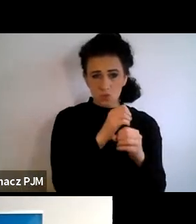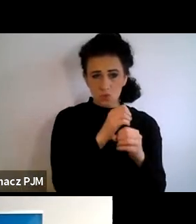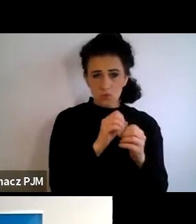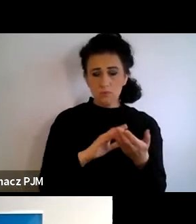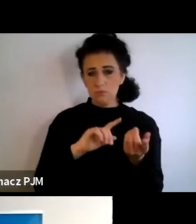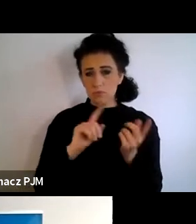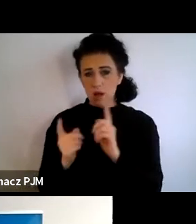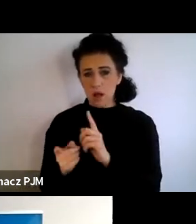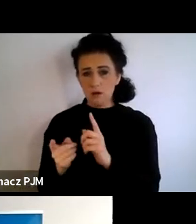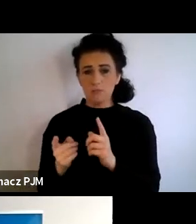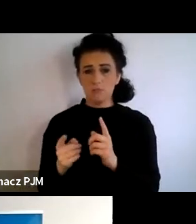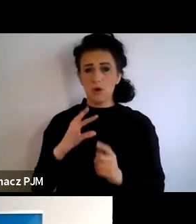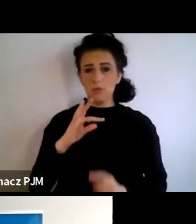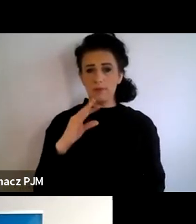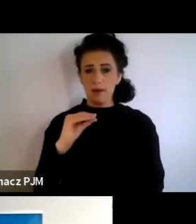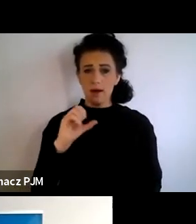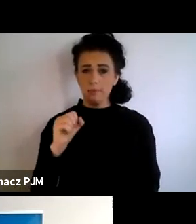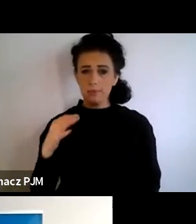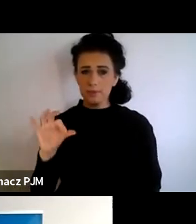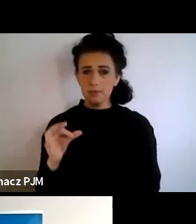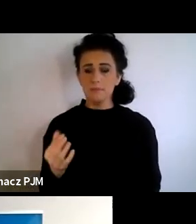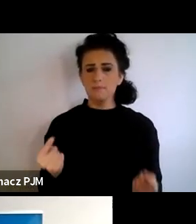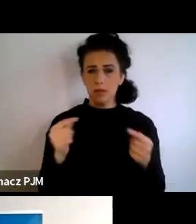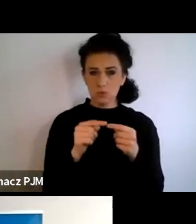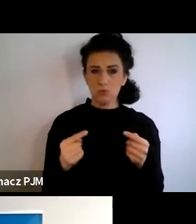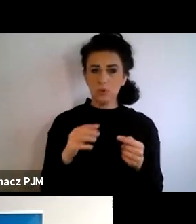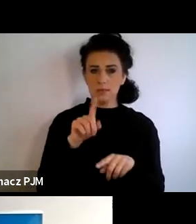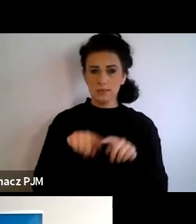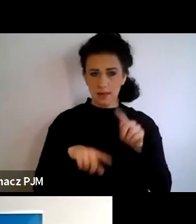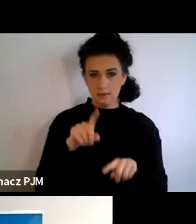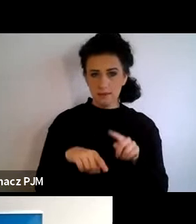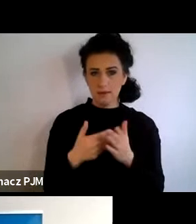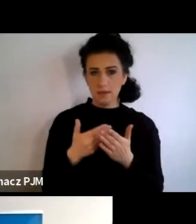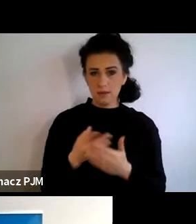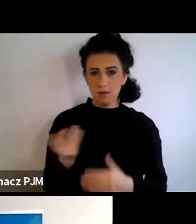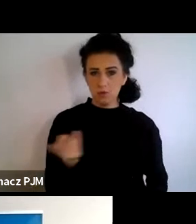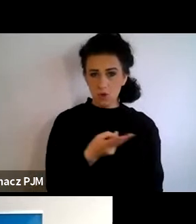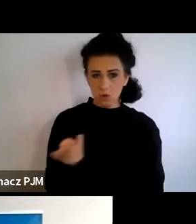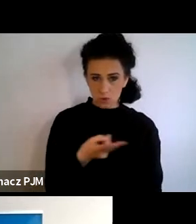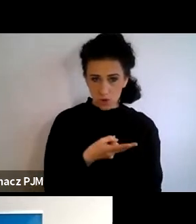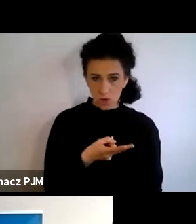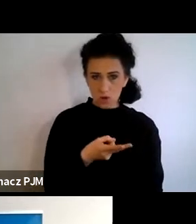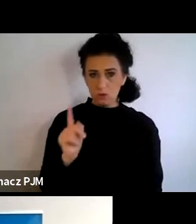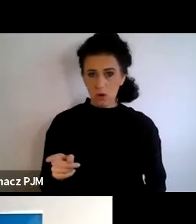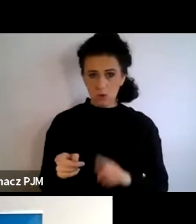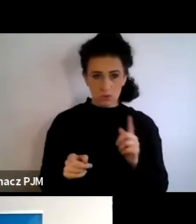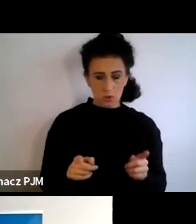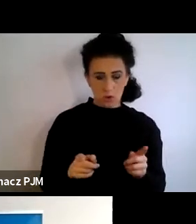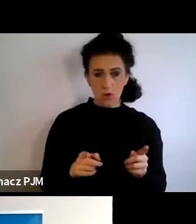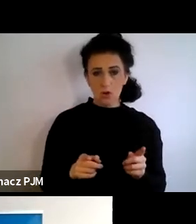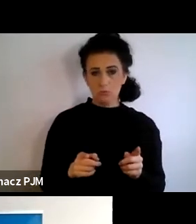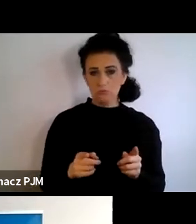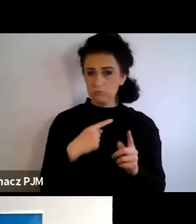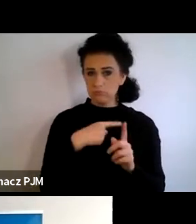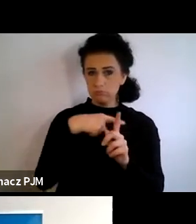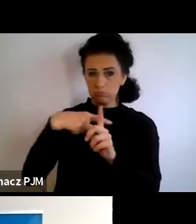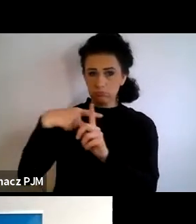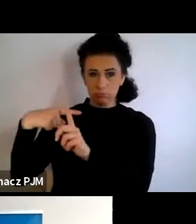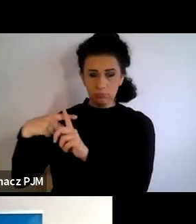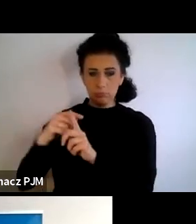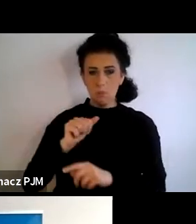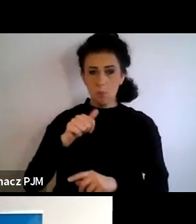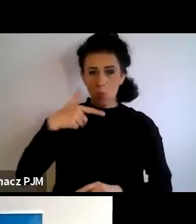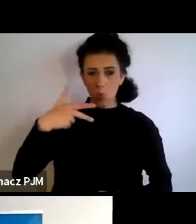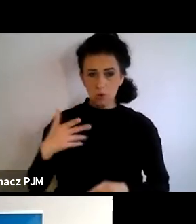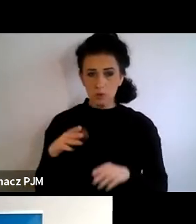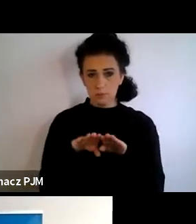ze standardami. Ja mam jeszcze tutaj taką uwagę, że obie te aplikacje i Zoom i Teams mają tę ogromną zaletę, że one są multiplatformowe.